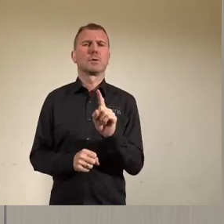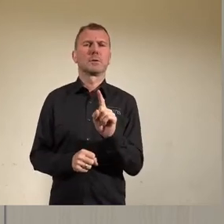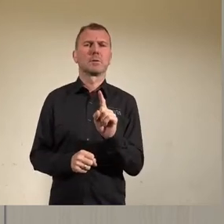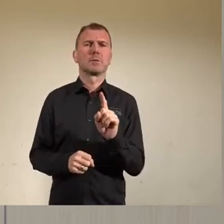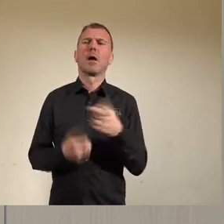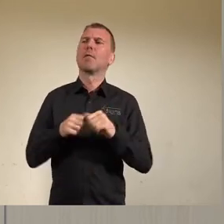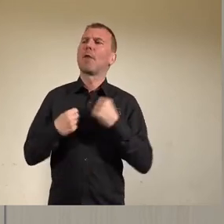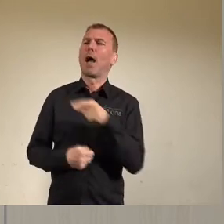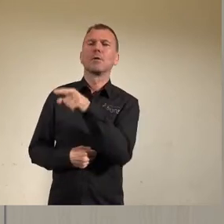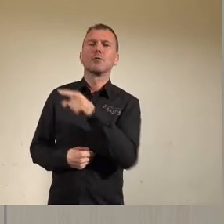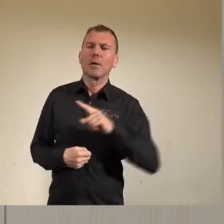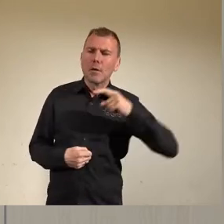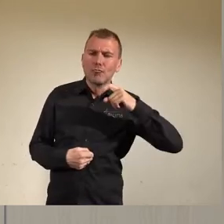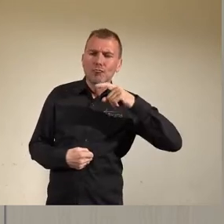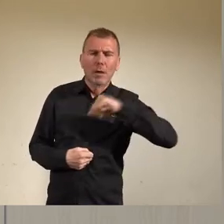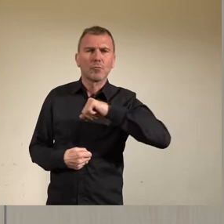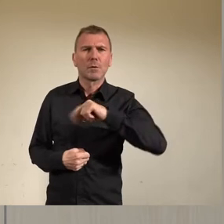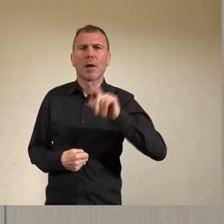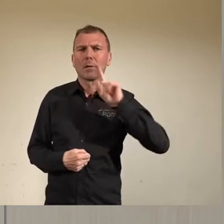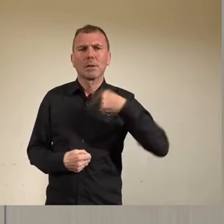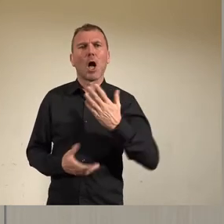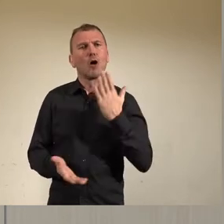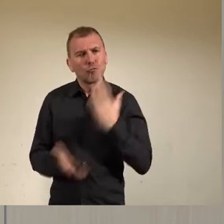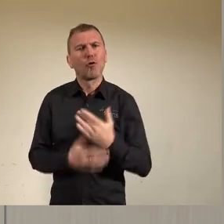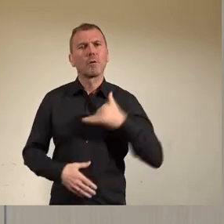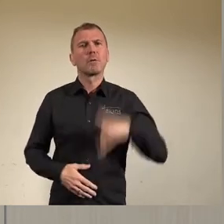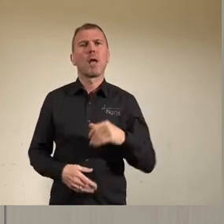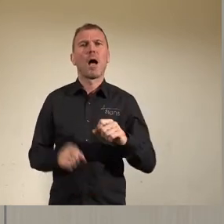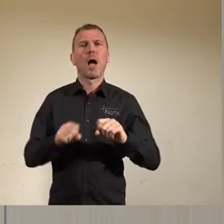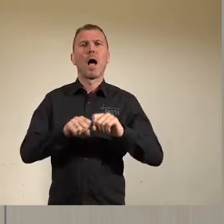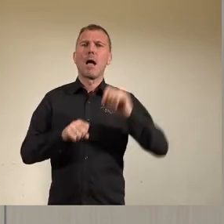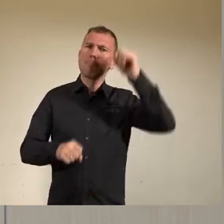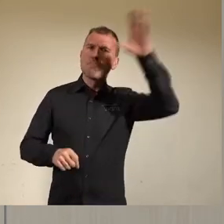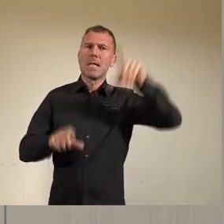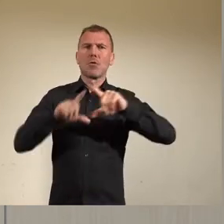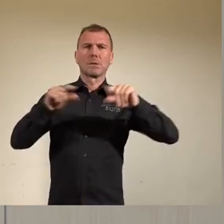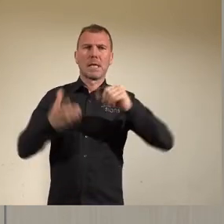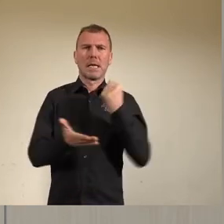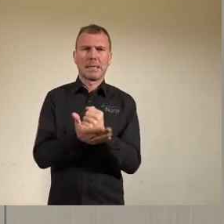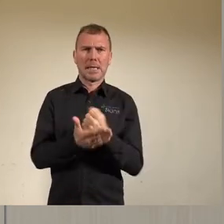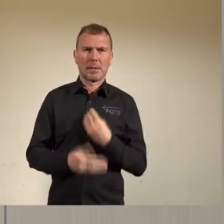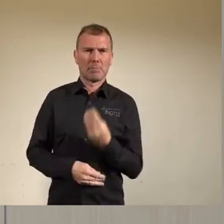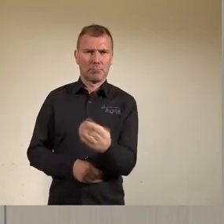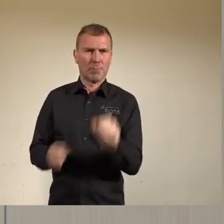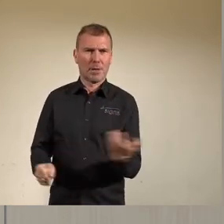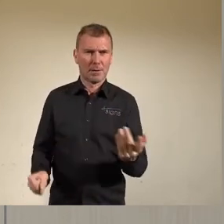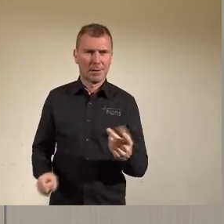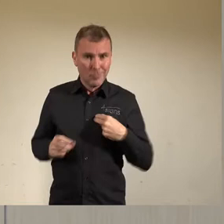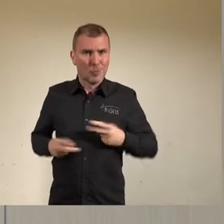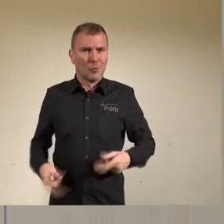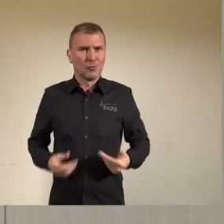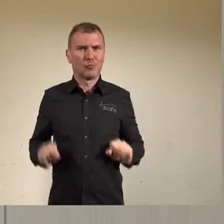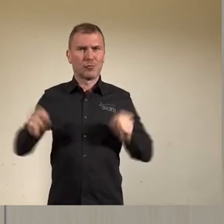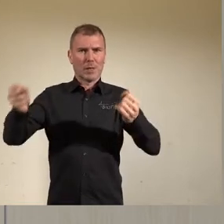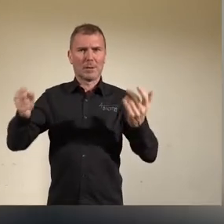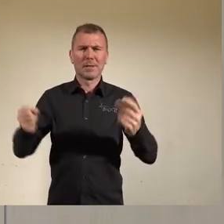des Freistaates schon zum nächsten Schuljahr ein Bildungsticket für alle in Ausbildung Befindlichen auf den Weg bringen können. Ich freue mich